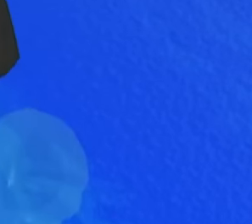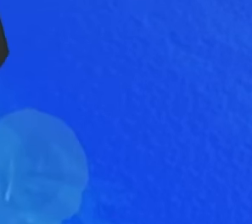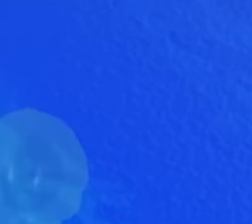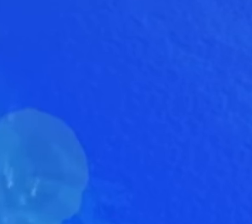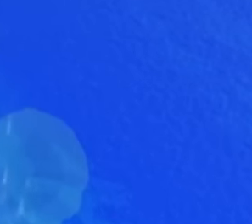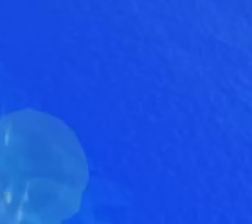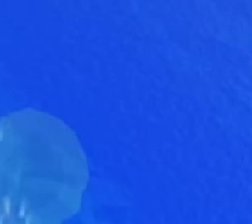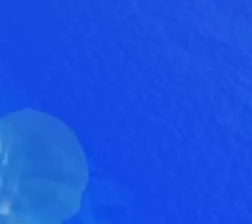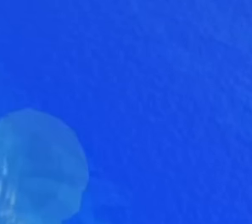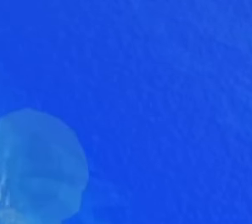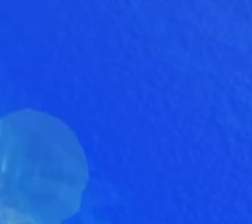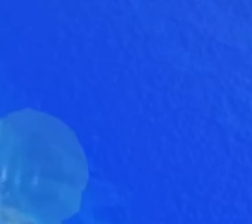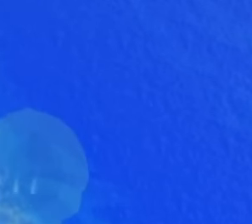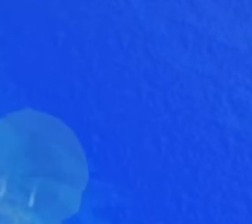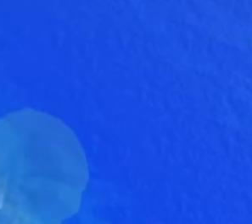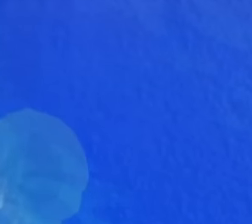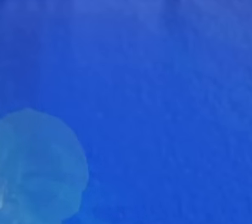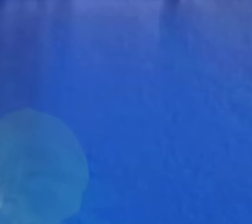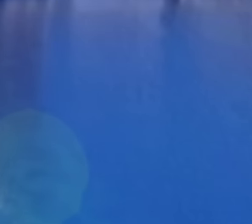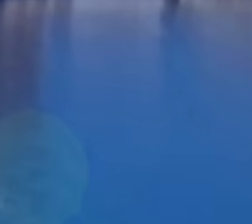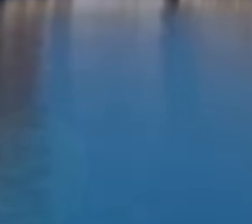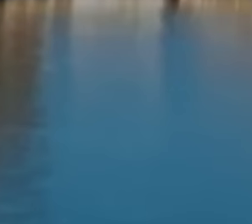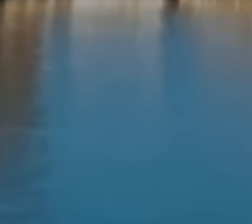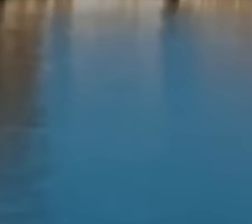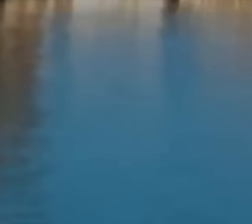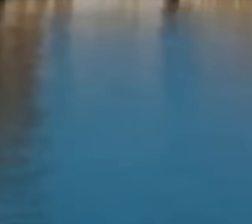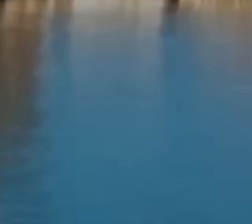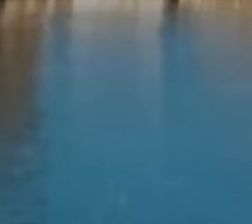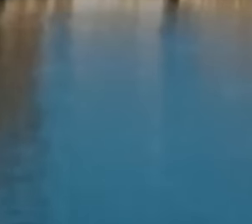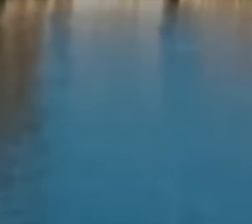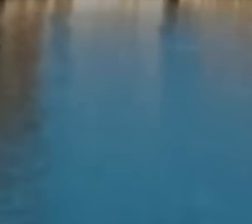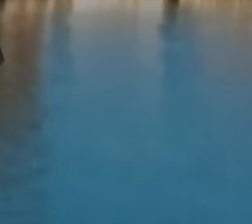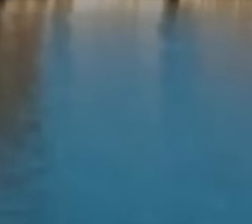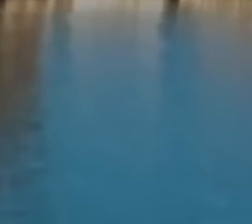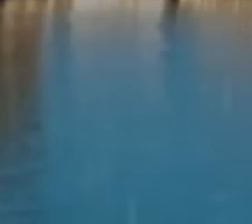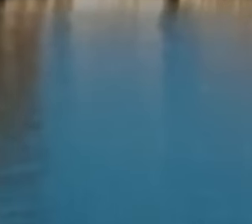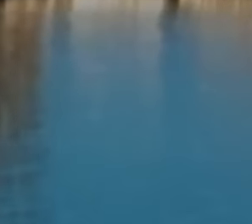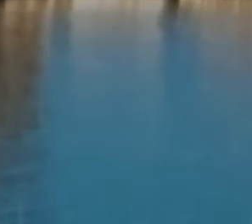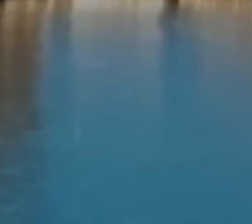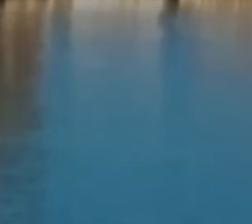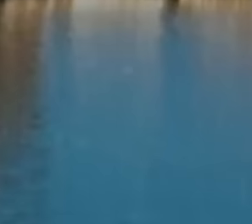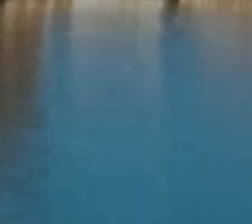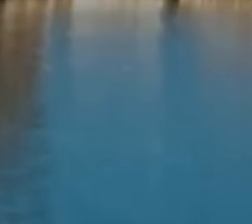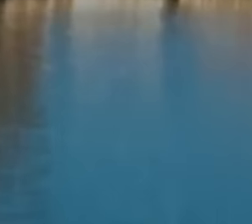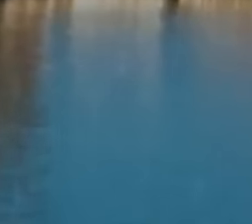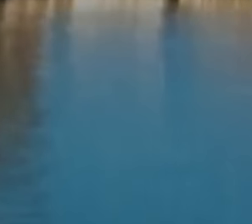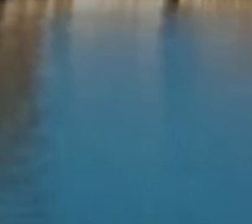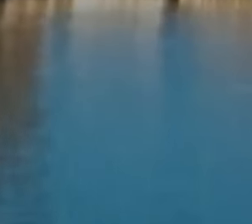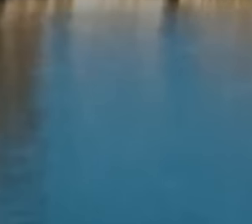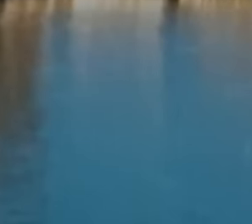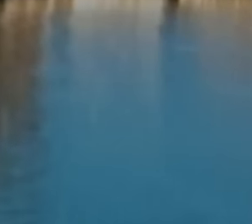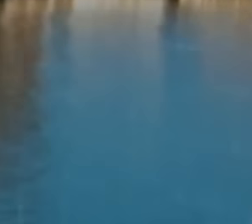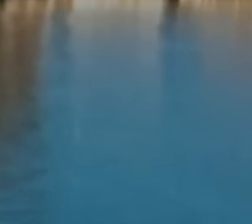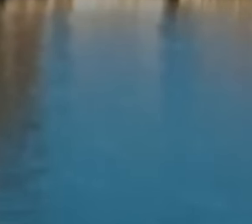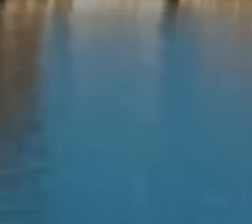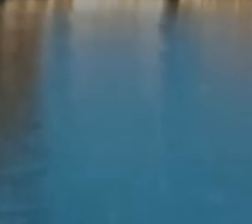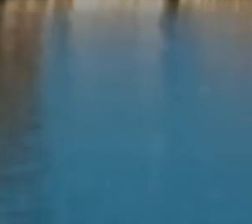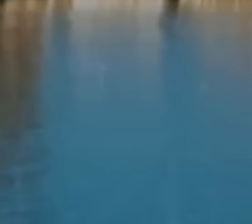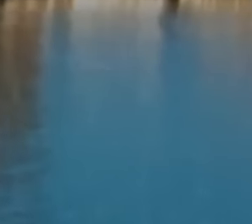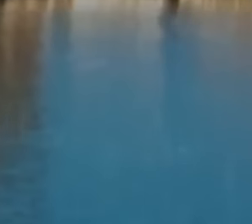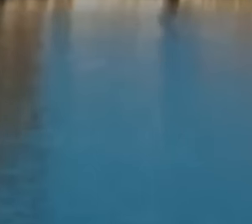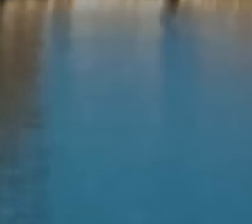Tayo naman sa Metro Manila, magiging maaraw bukas pero posibleng umulan muna sa umaga bago po ang pagsikat ng